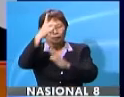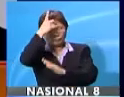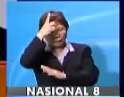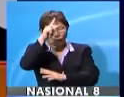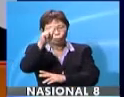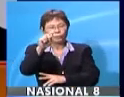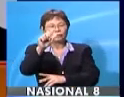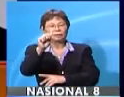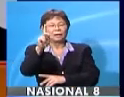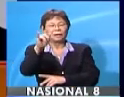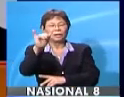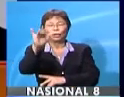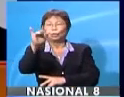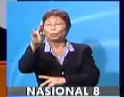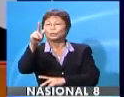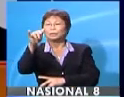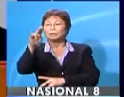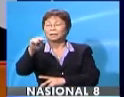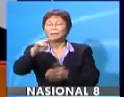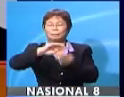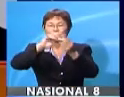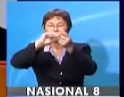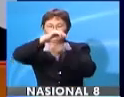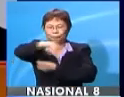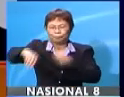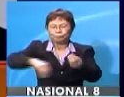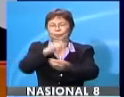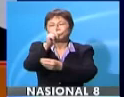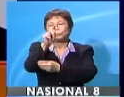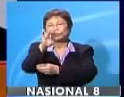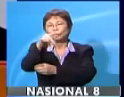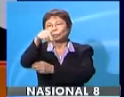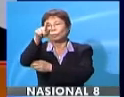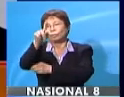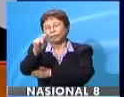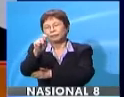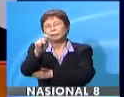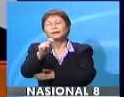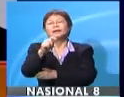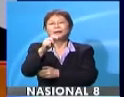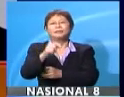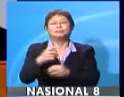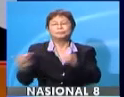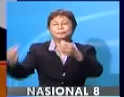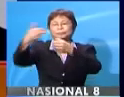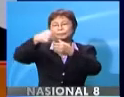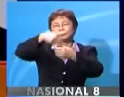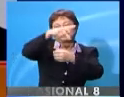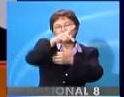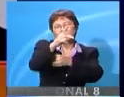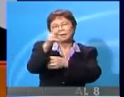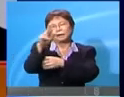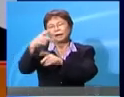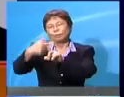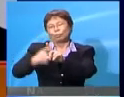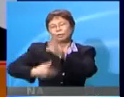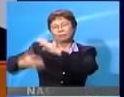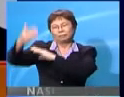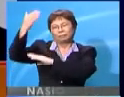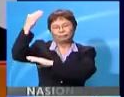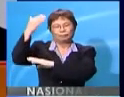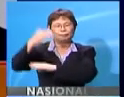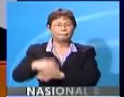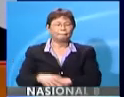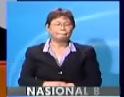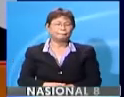Taqiyuddin Hassan dilantik menggantikan Ahli Parlimen Tumpat Datuk Kamarudin Jaafar yang menyertai PKR bulan lalu.